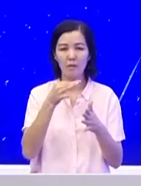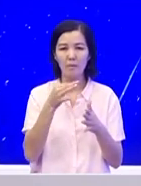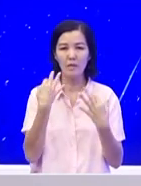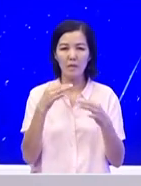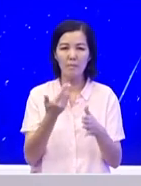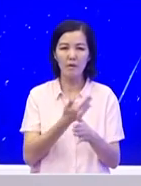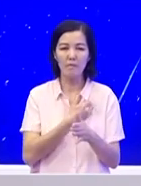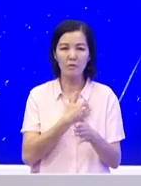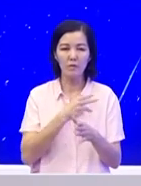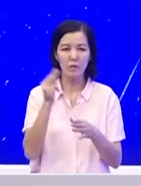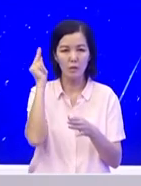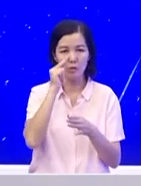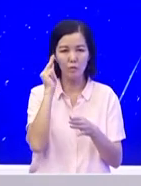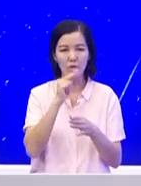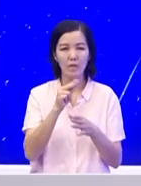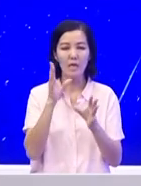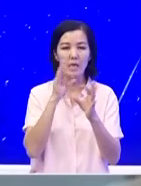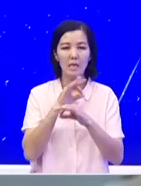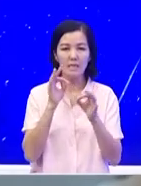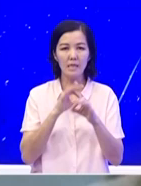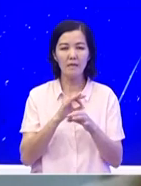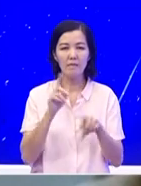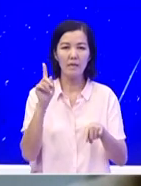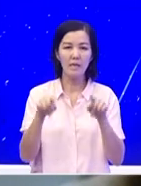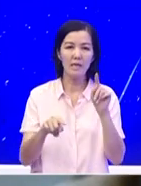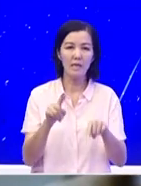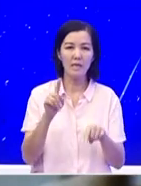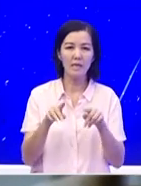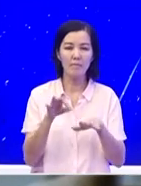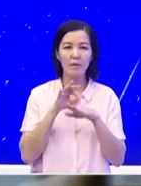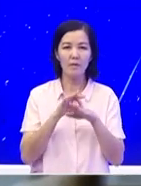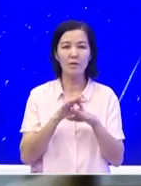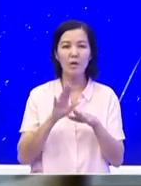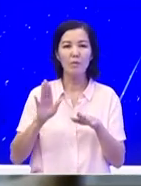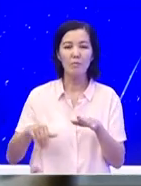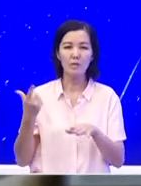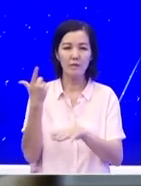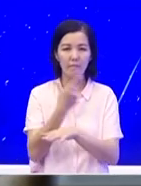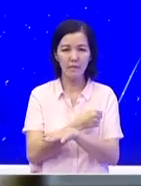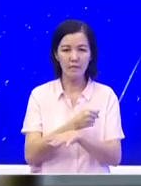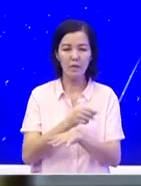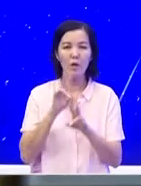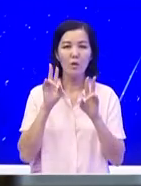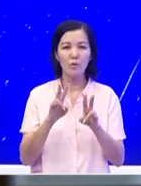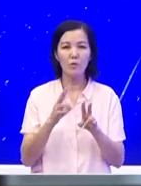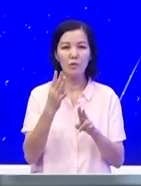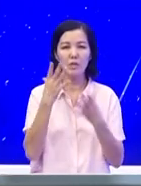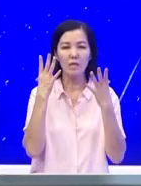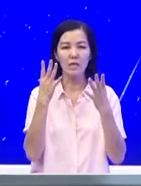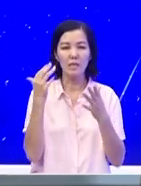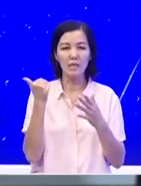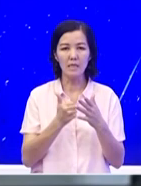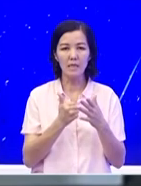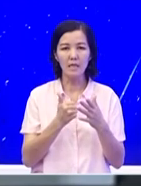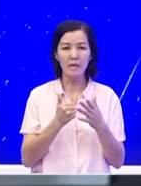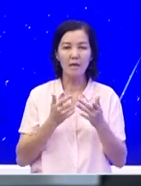ранней стадии изучения. Исследование показало, что некоторые антитела были произведены после одной дозы вакцины. Однако через 4 недели